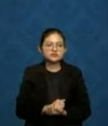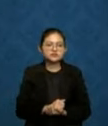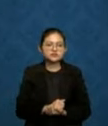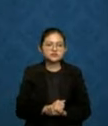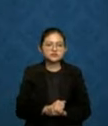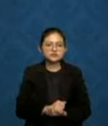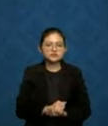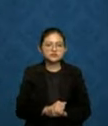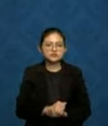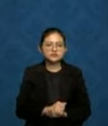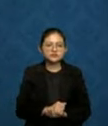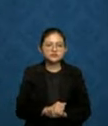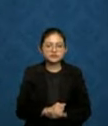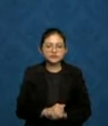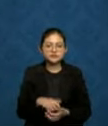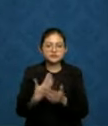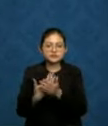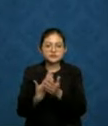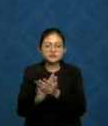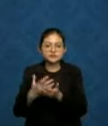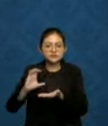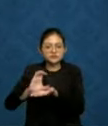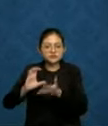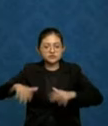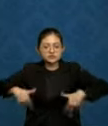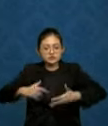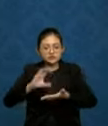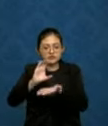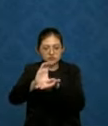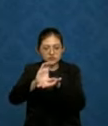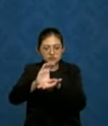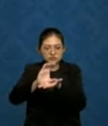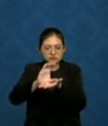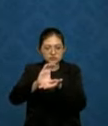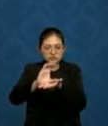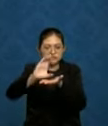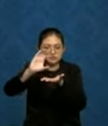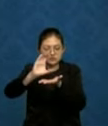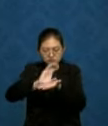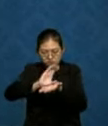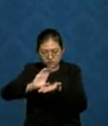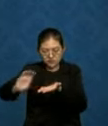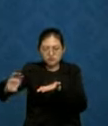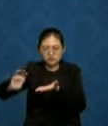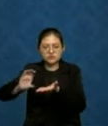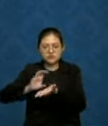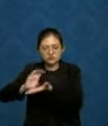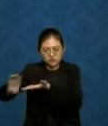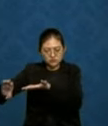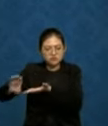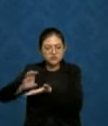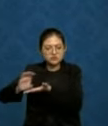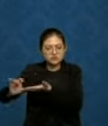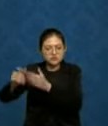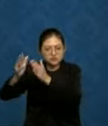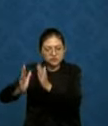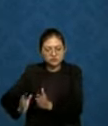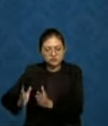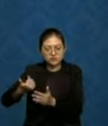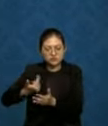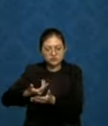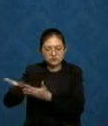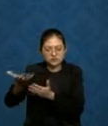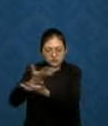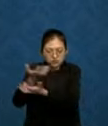มือแรงงานนี้ครับกลับนำรายได้ส่วนนั้นลงไปกับค่าใช้จ่ายบุคลากรค่าใช้สอยค่า